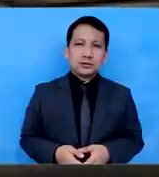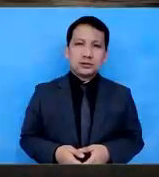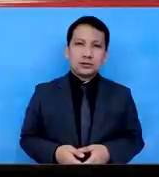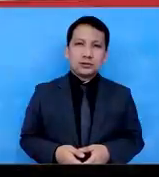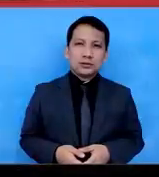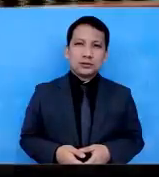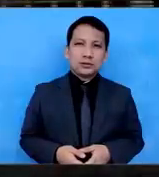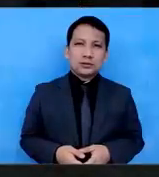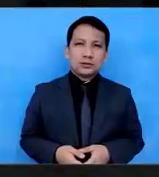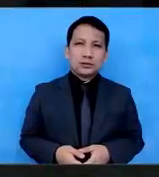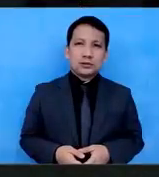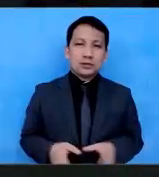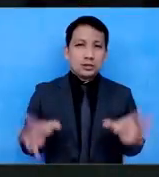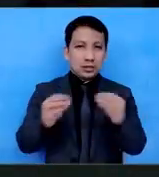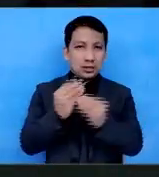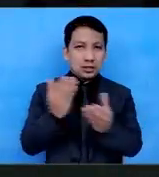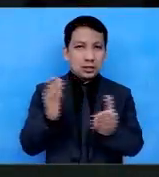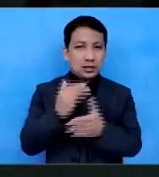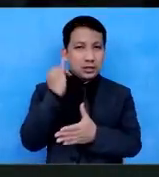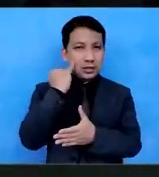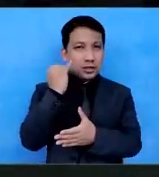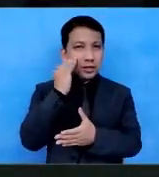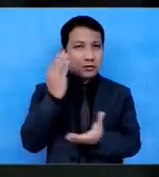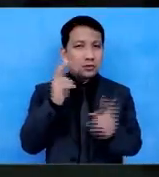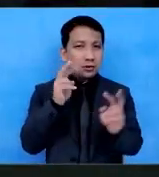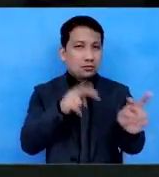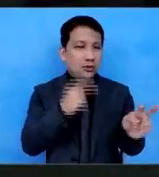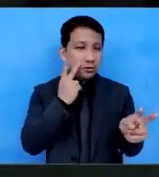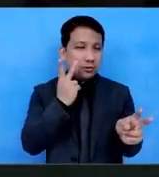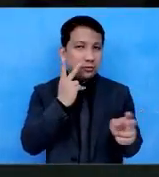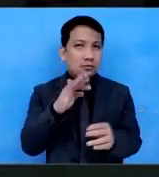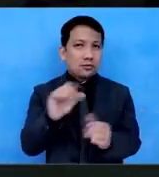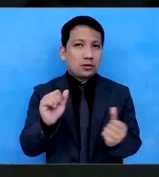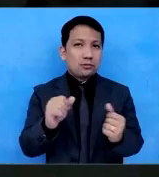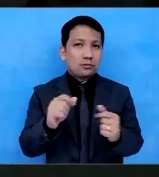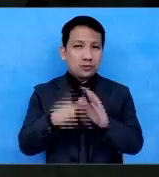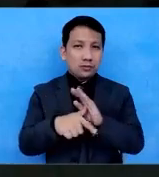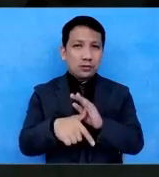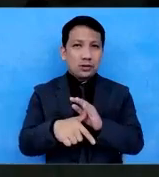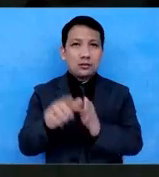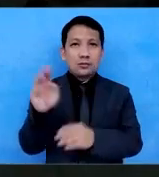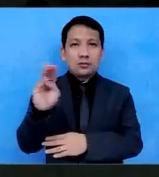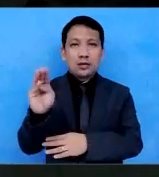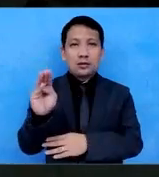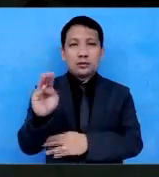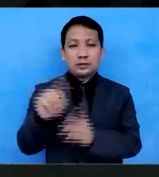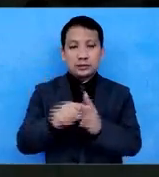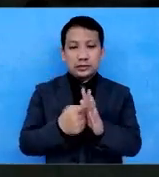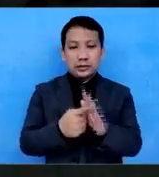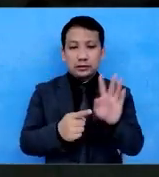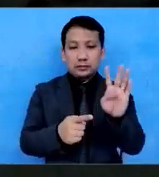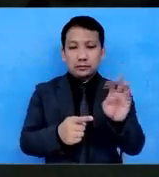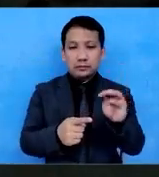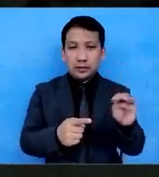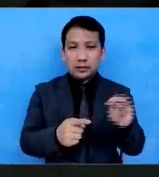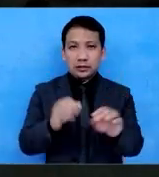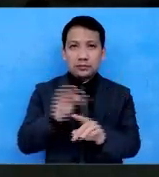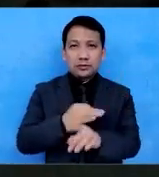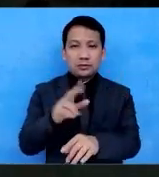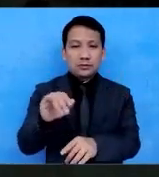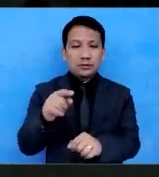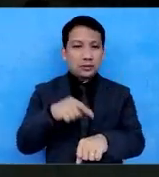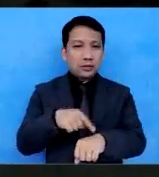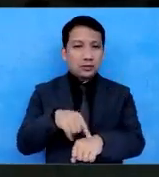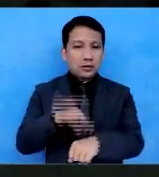Yes, ito na nga, Julius, Cheryl, ano, ang mapapanood nga ang Batang Quiapo simula Monday na yan sa TV5, Feb 13, 8 PM, at